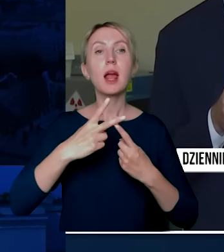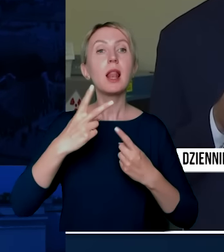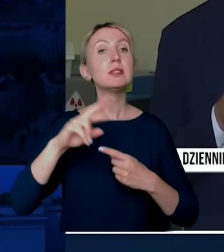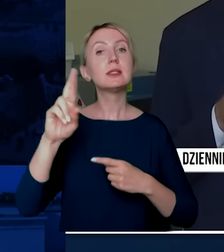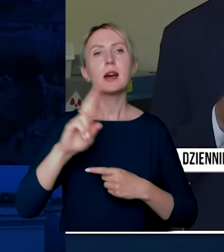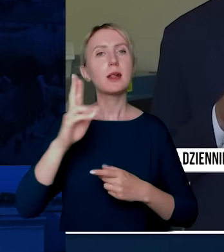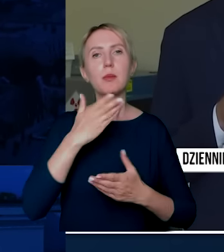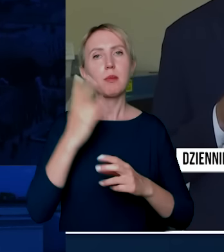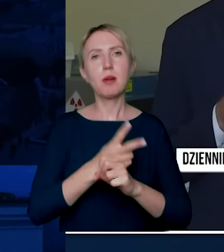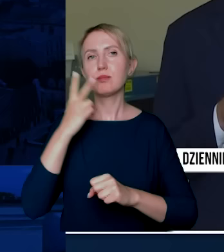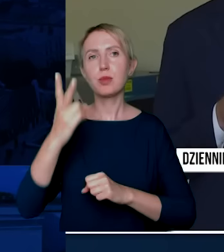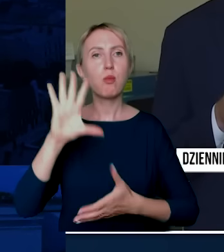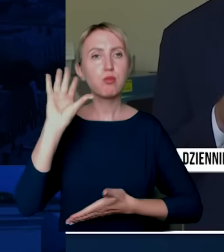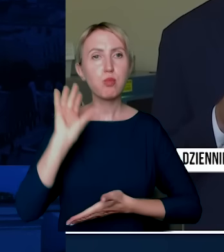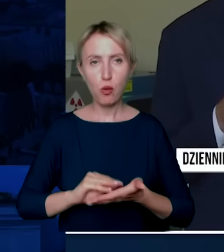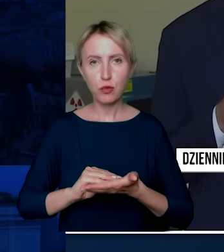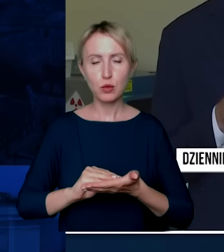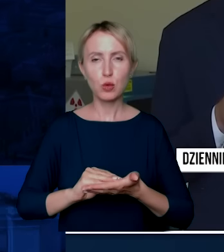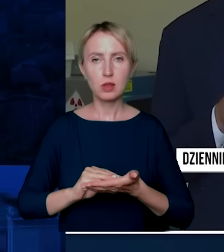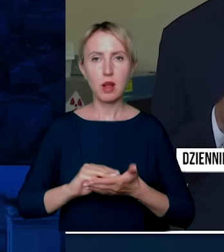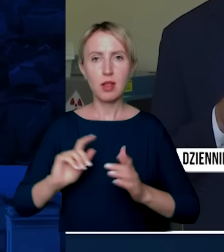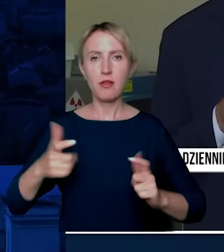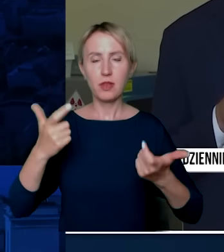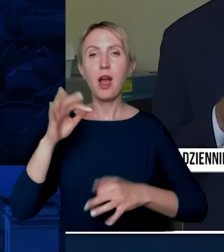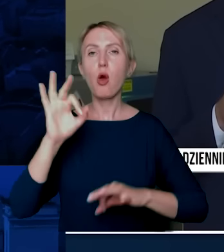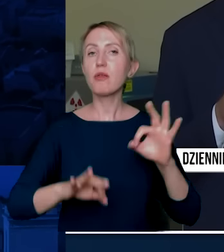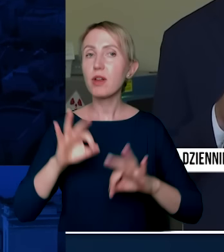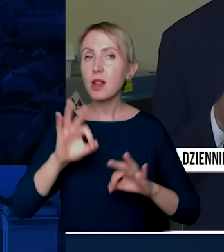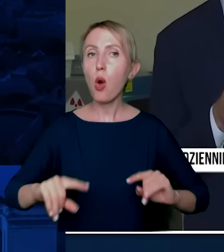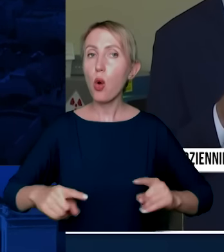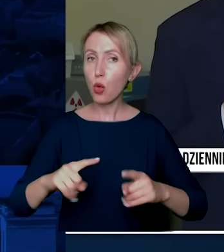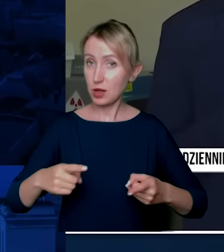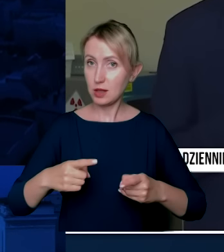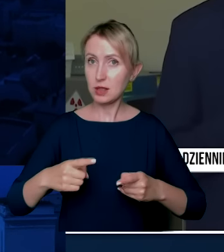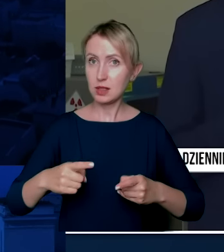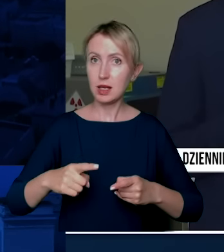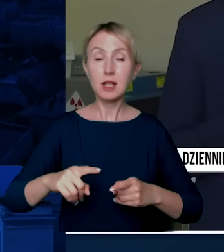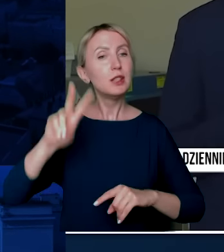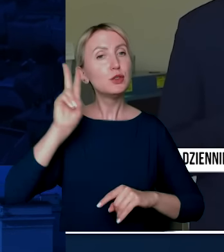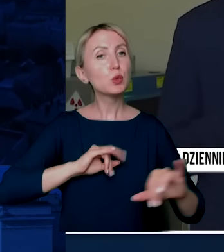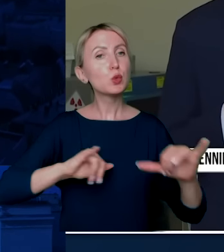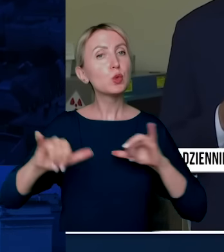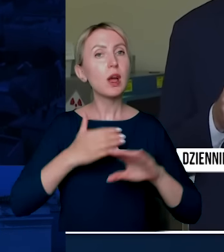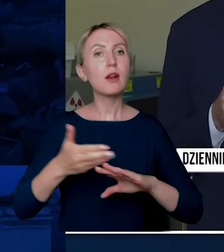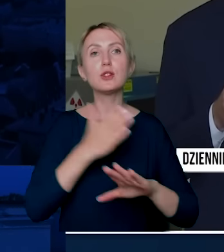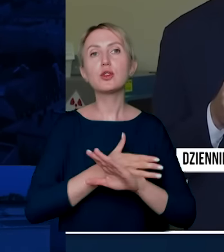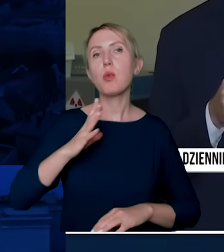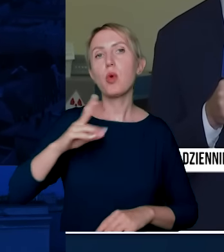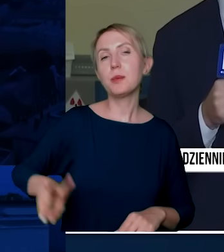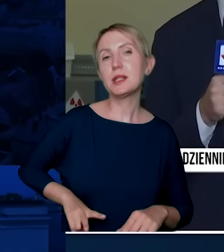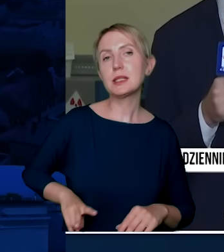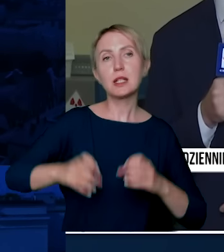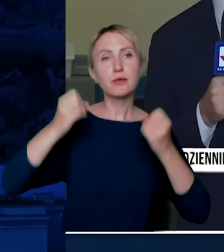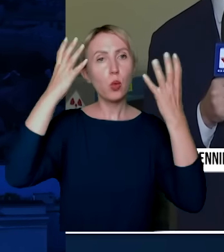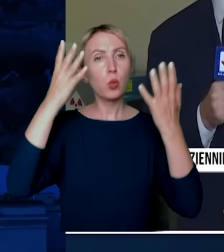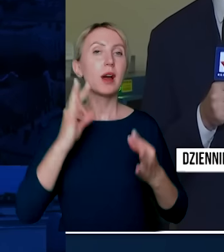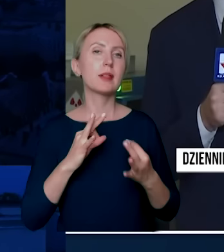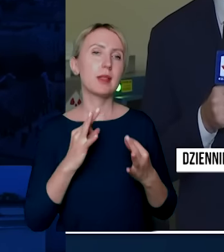wpuszczona po raz kolejny na wydarzenie, na konferencję organizowane przez instytucje rządowe. Wcześniej to było Ministerstwo Kultury, teraz jest to już